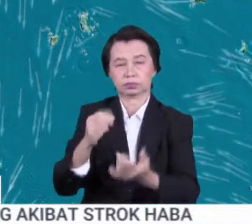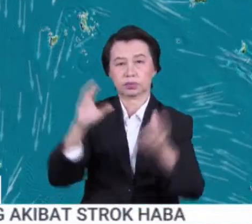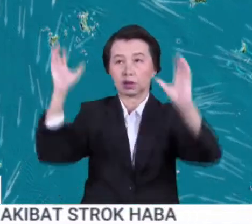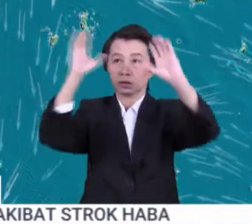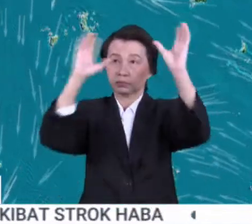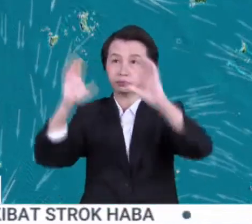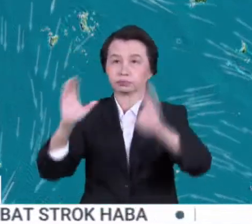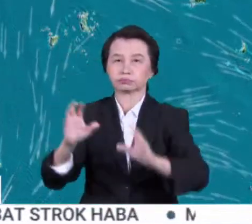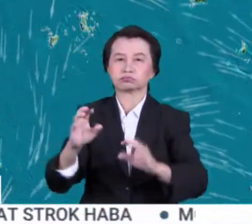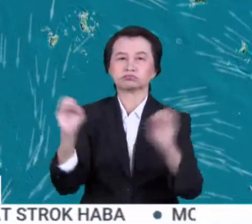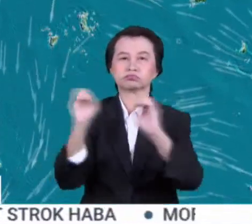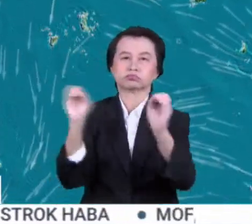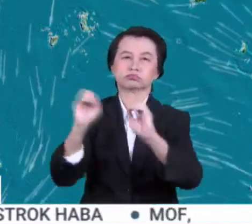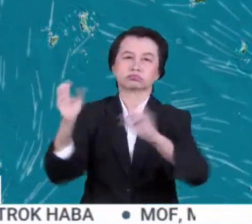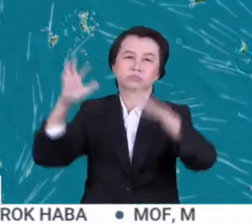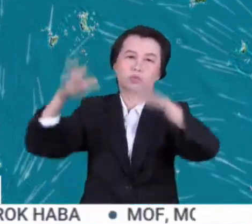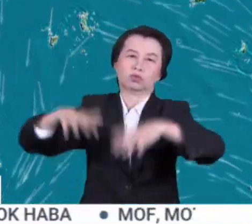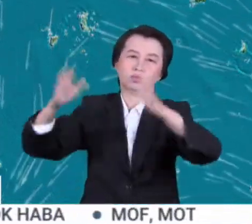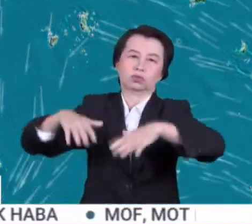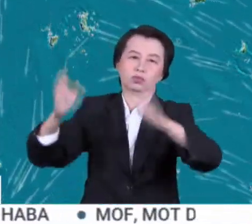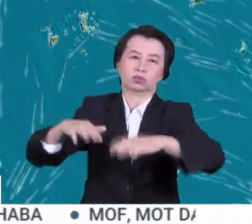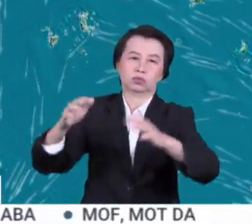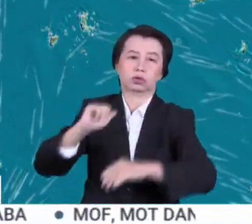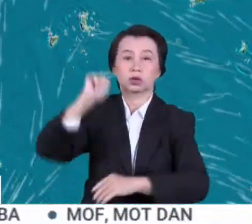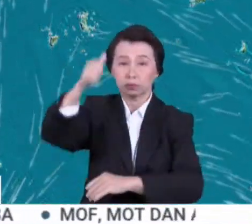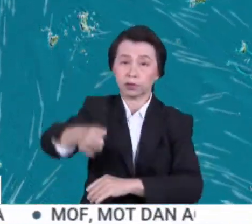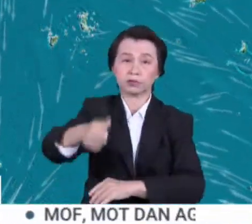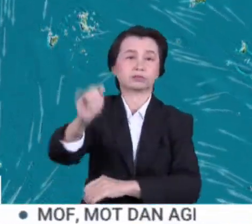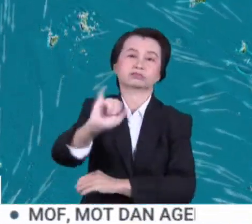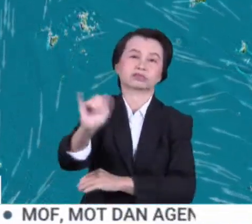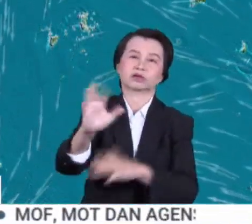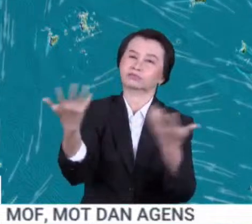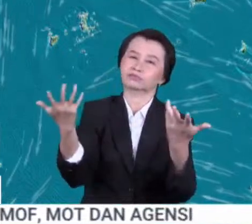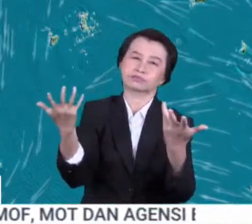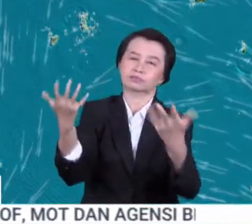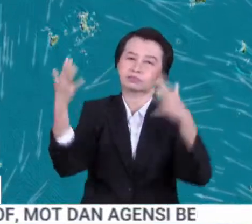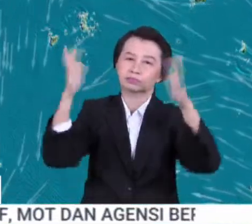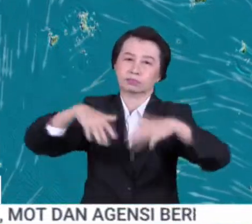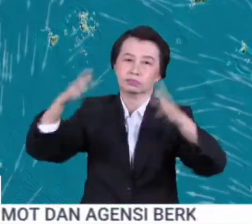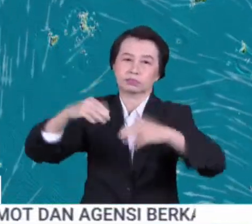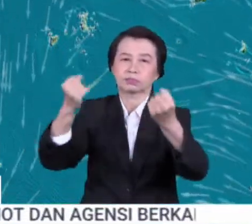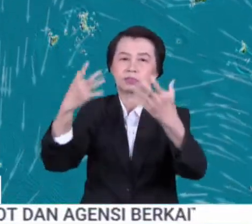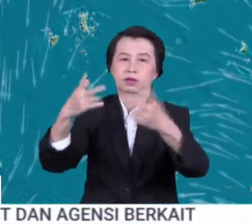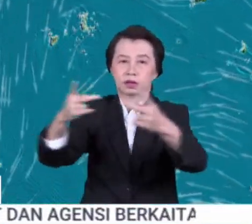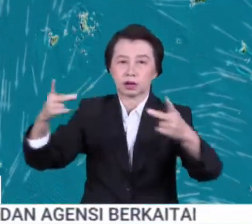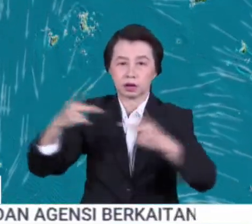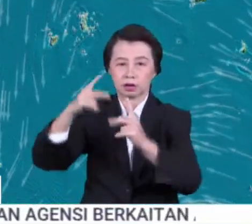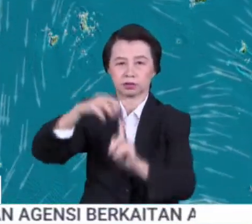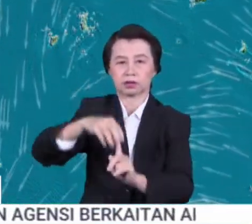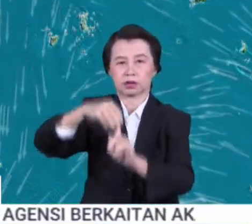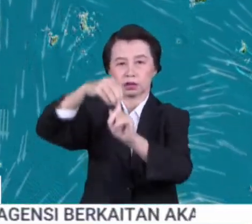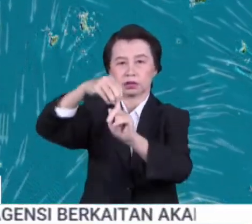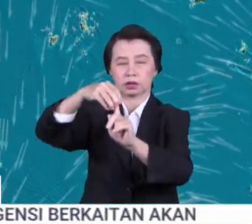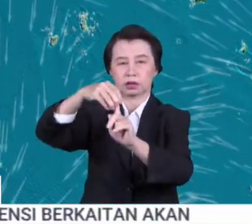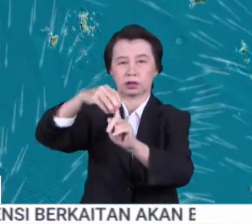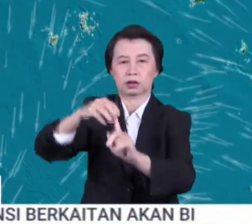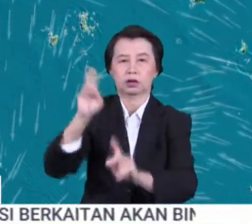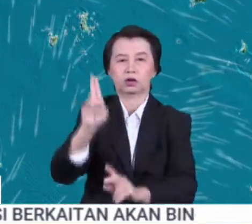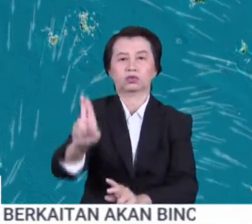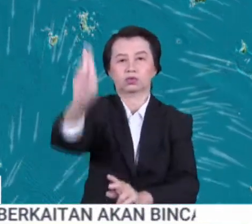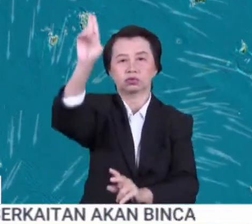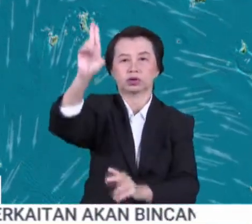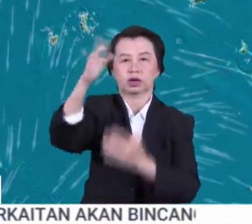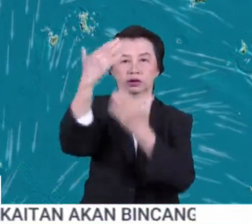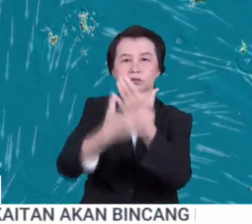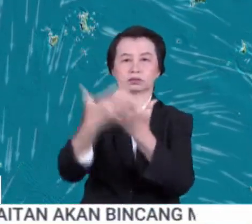yang kurang hujan dijangka juga pada keesokan harinya untuk kebanyakan kawasan-kawasan terutamanya di negeri-negeri di sebelah utara